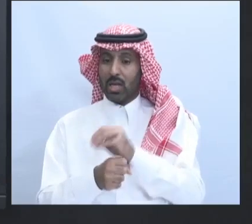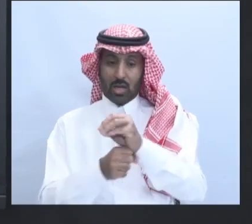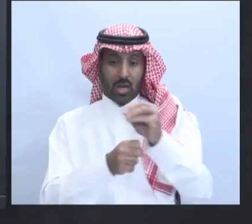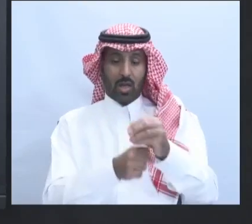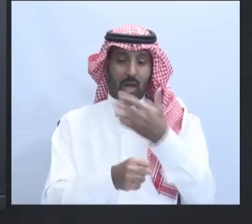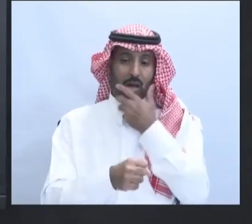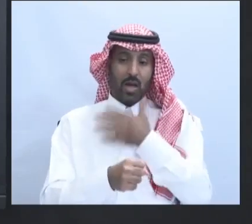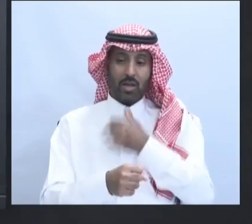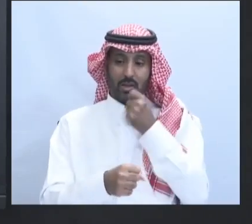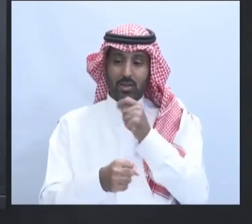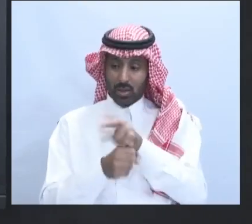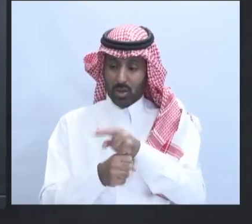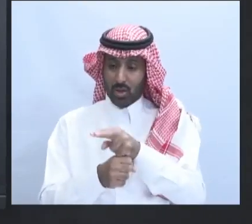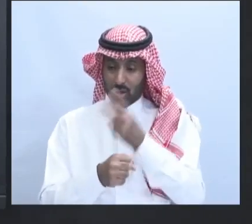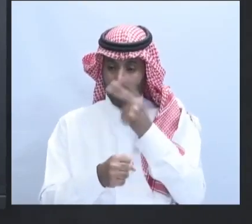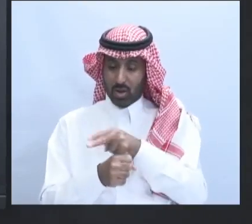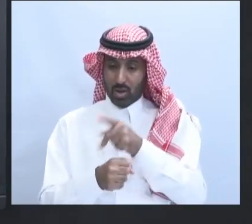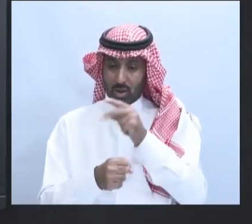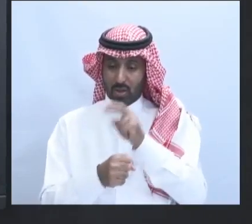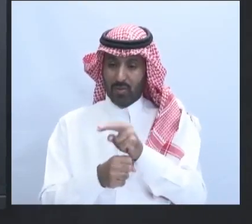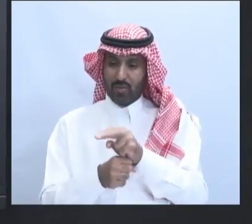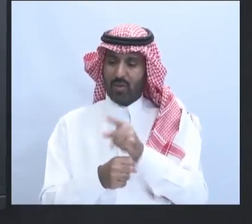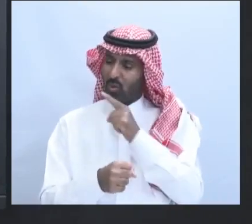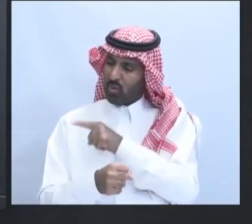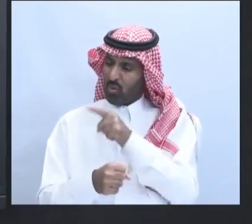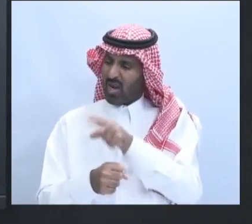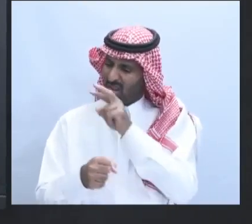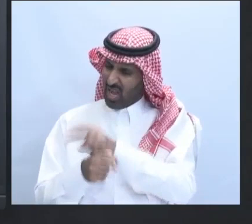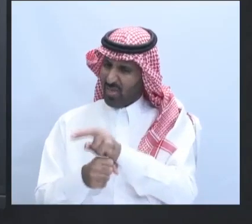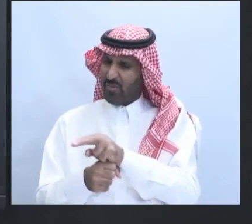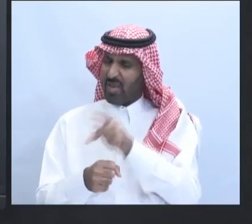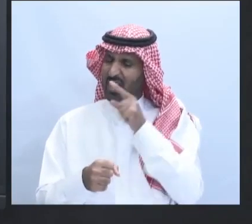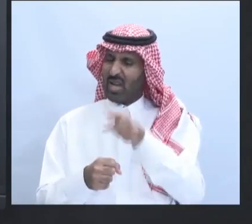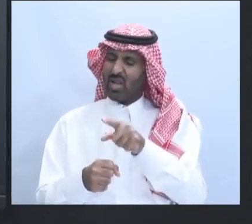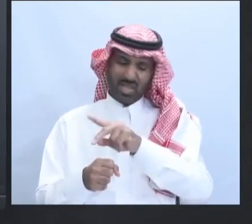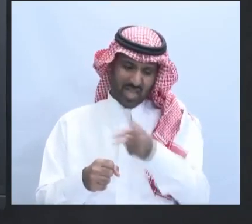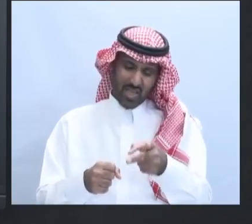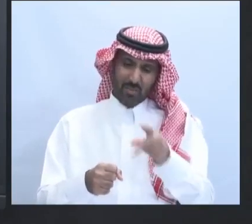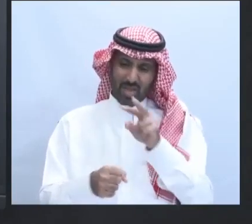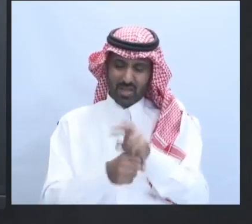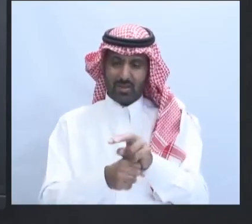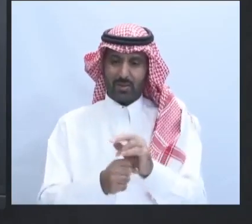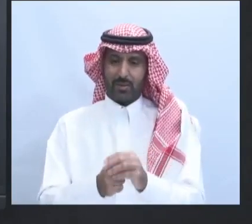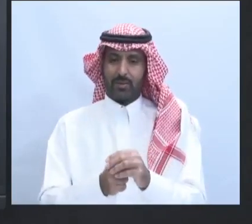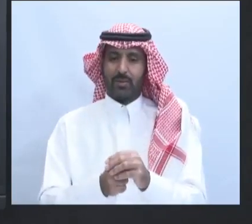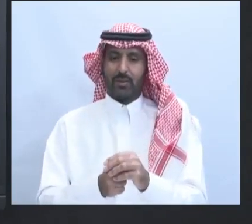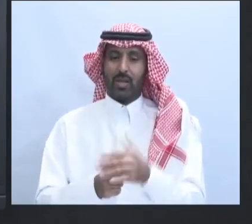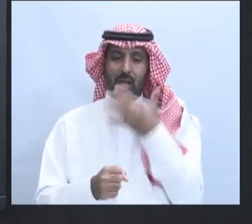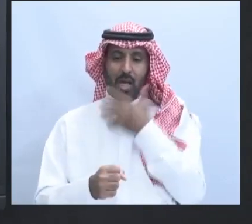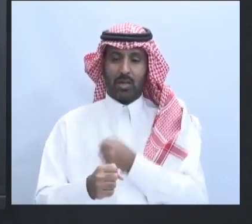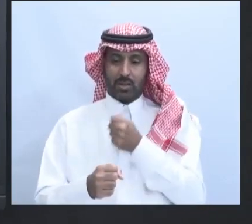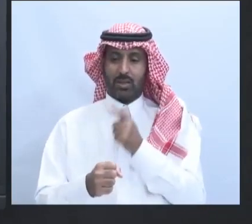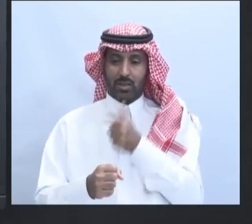حديثا يرى انه كذب فهو احد الكاذبين او احد الكاذبين بل قال صلى الله عليه وسلم